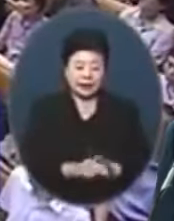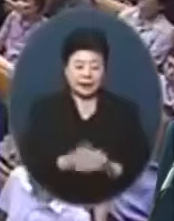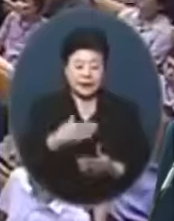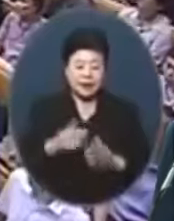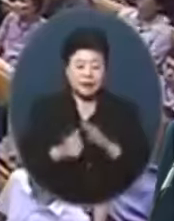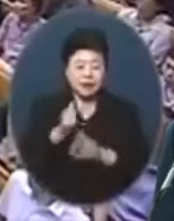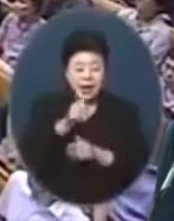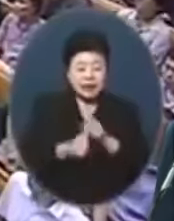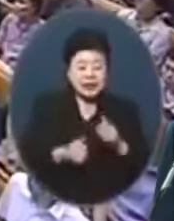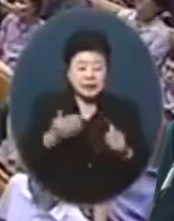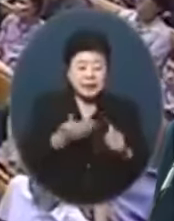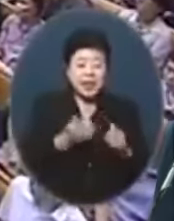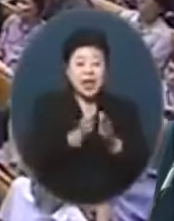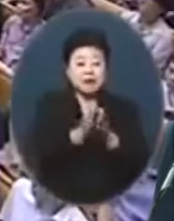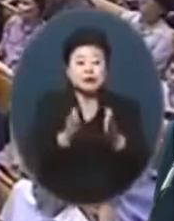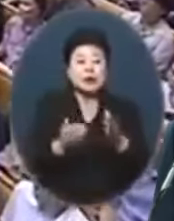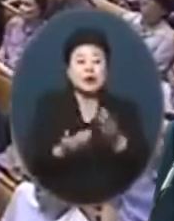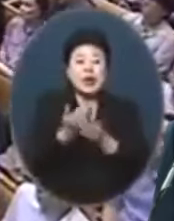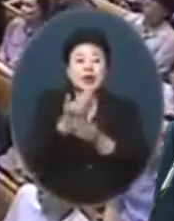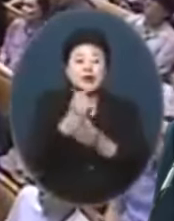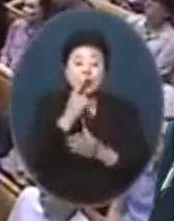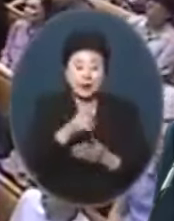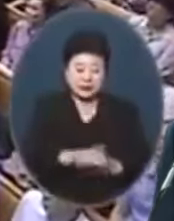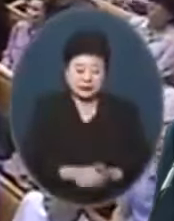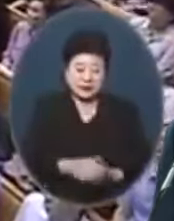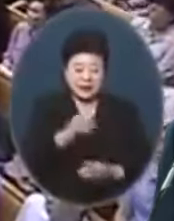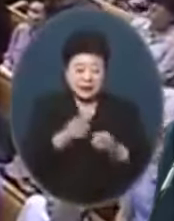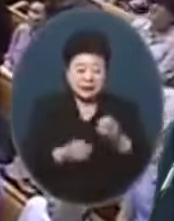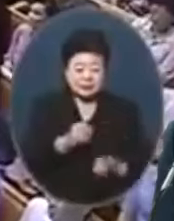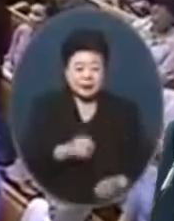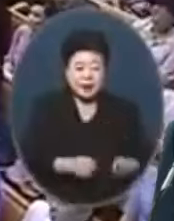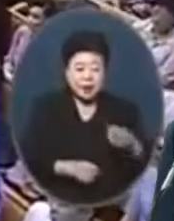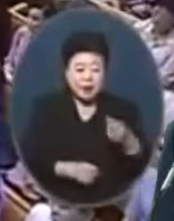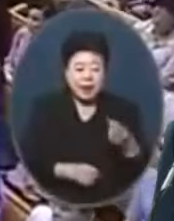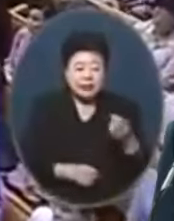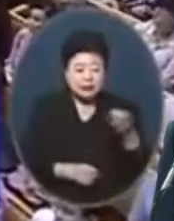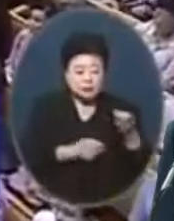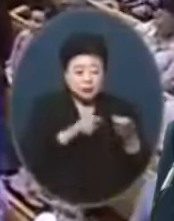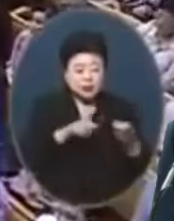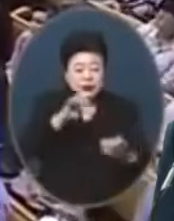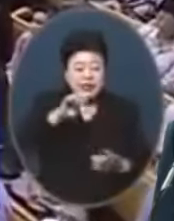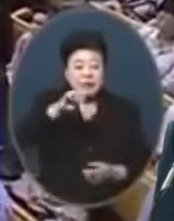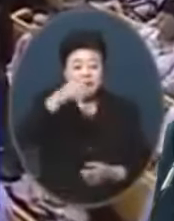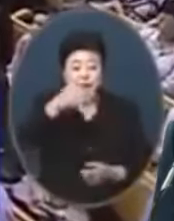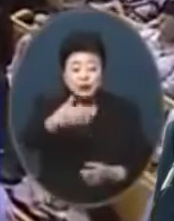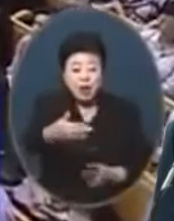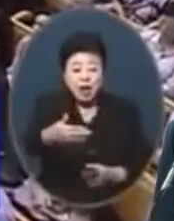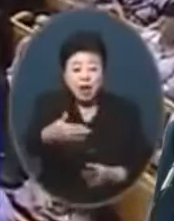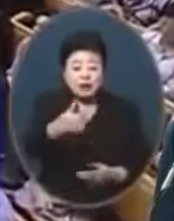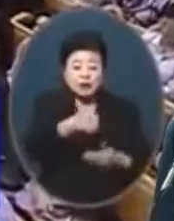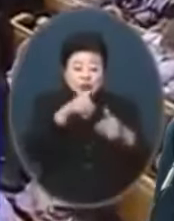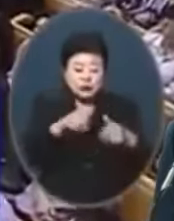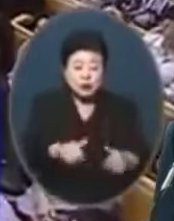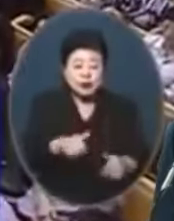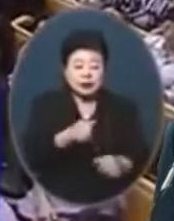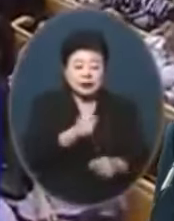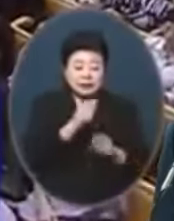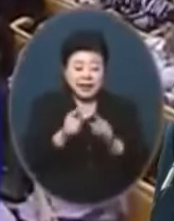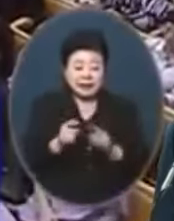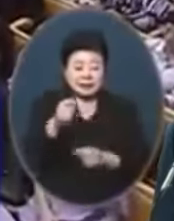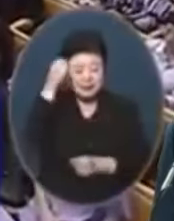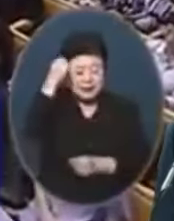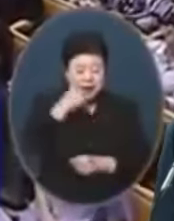소망이 하나님께로부터 이루어진다는 것입니다. 시편 119편 49절로 50절에 주의 종에게 하신